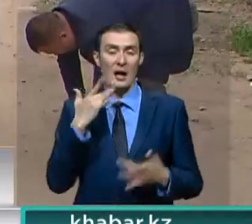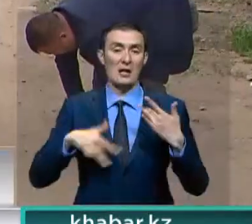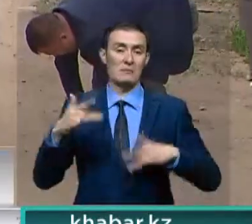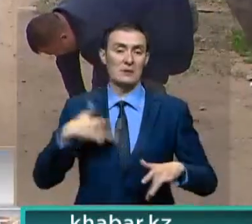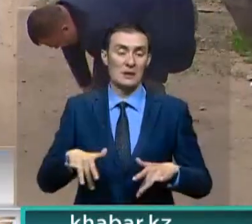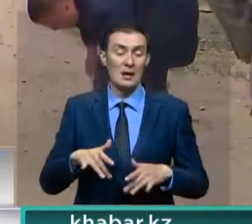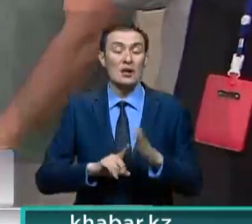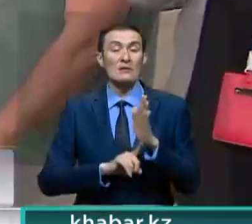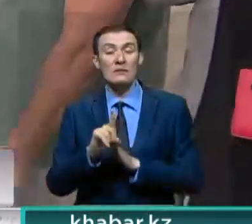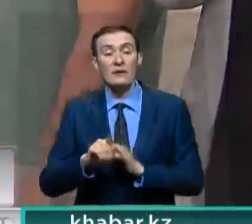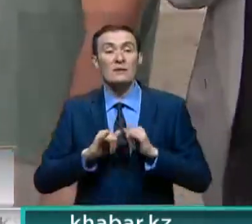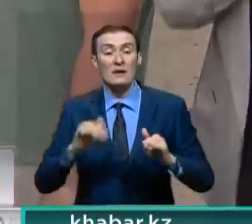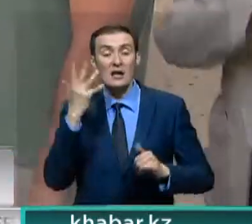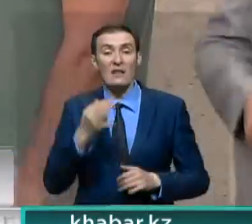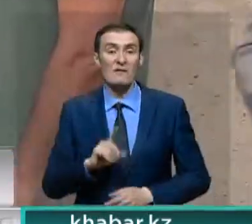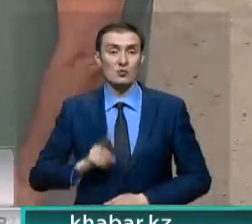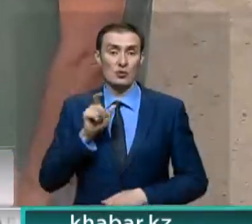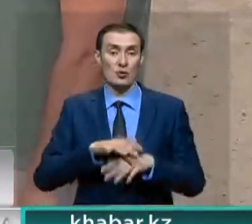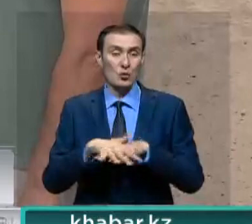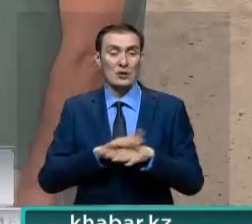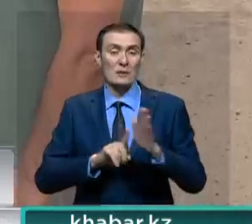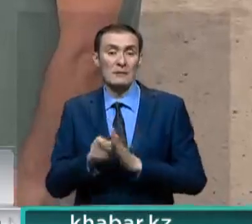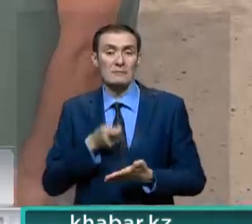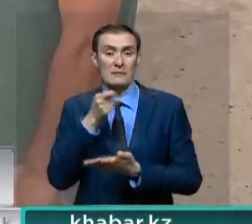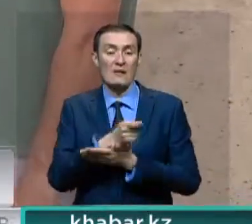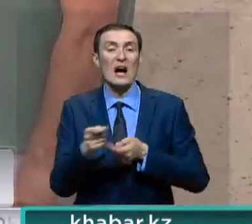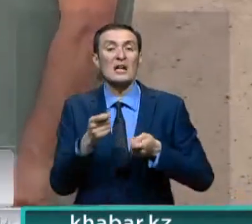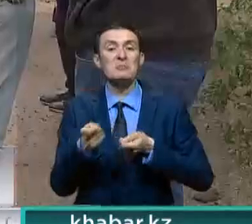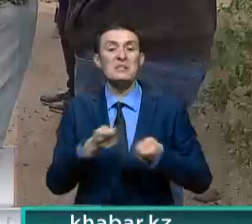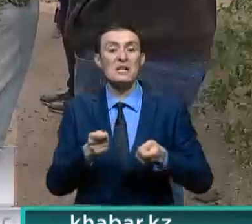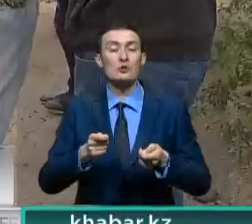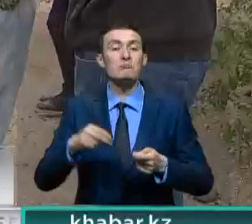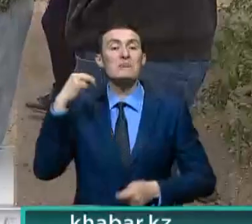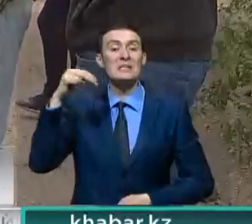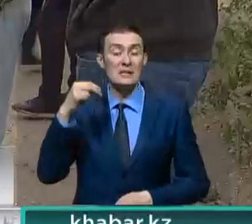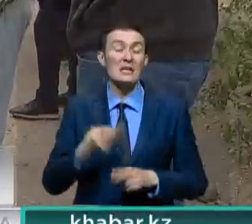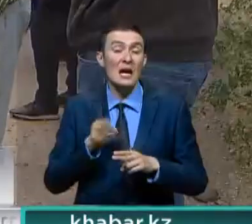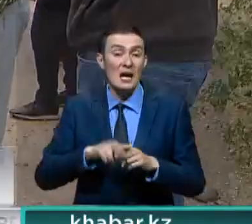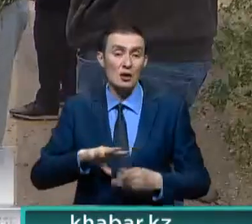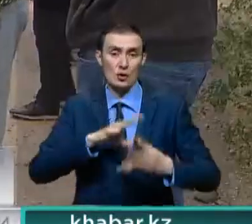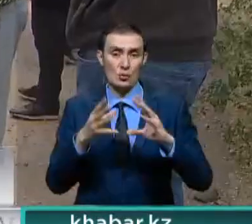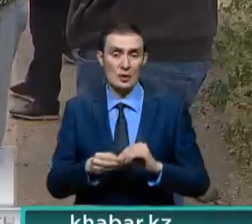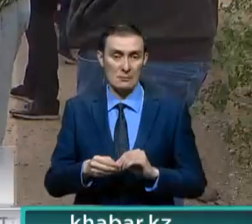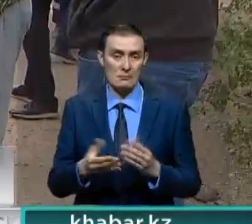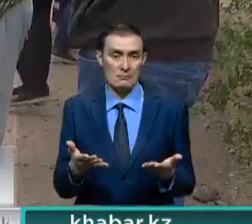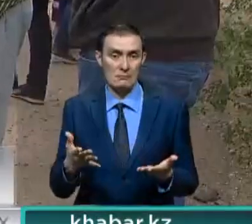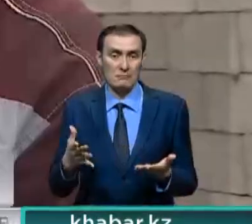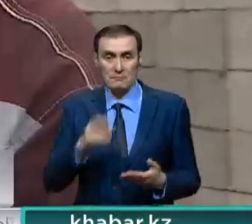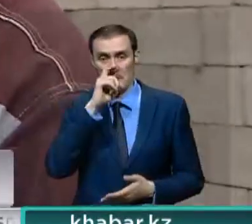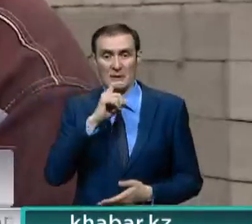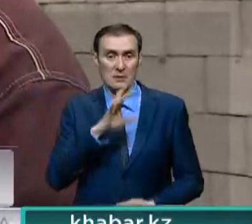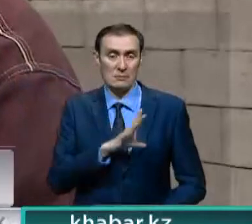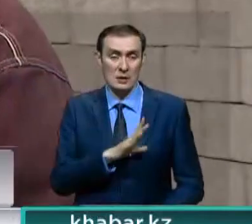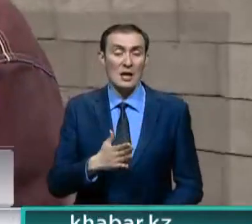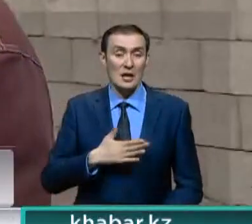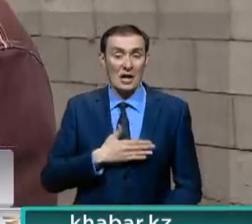сдвинулось с мертвой точки лишь тогда, когда возмущенные жители Акжара написали в администрацию президента. Но даже и тут результат, мягко говоря, вызвал недоумение. Ну,